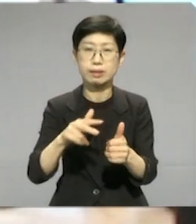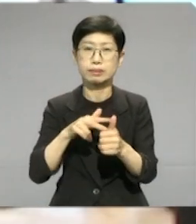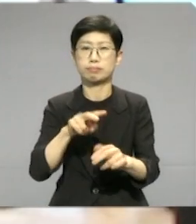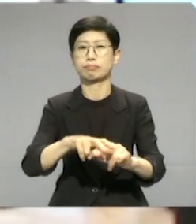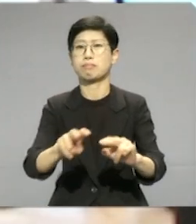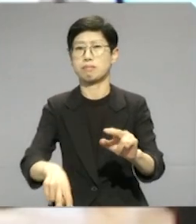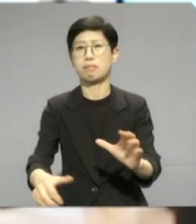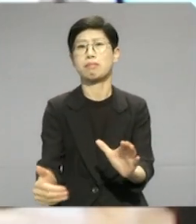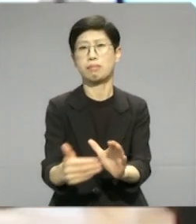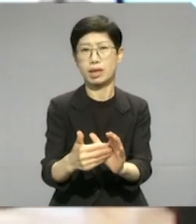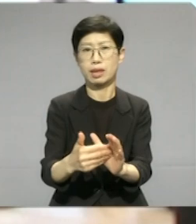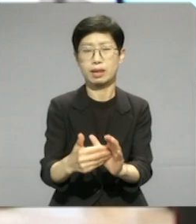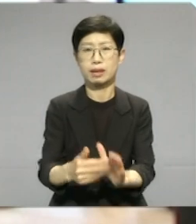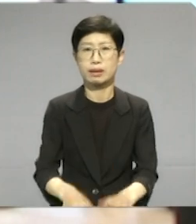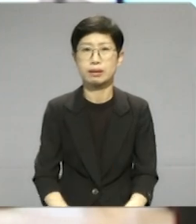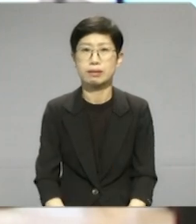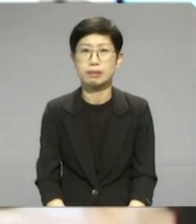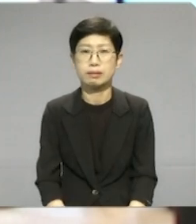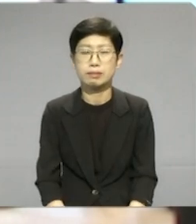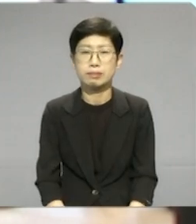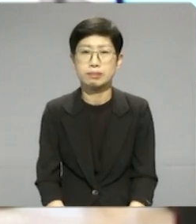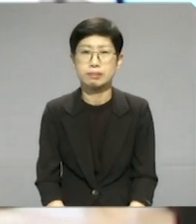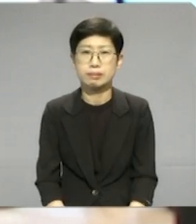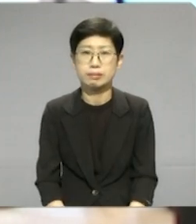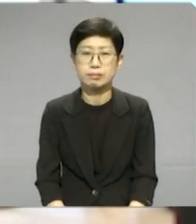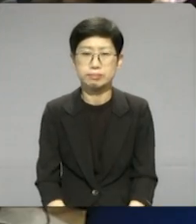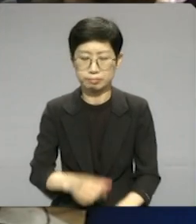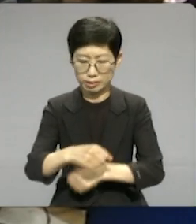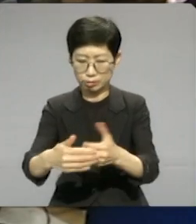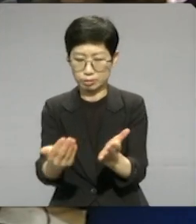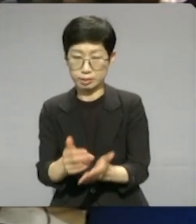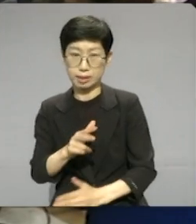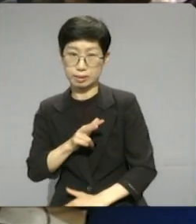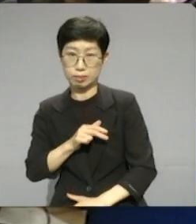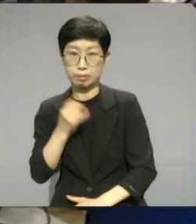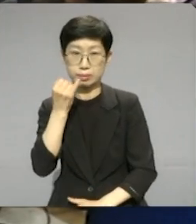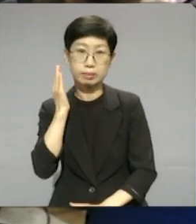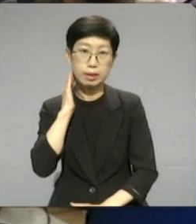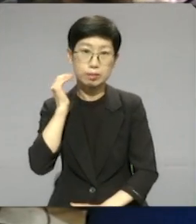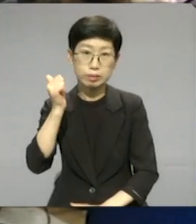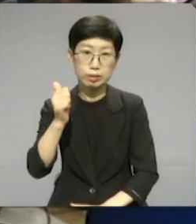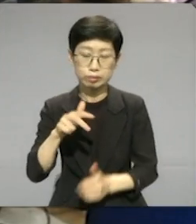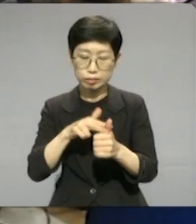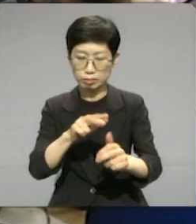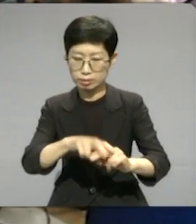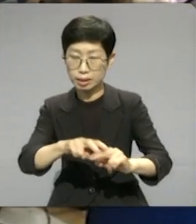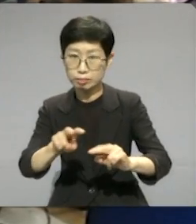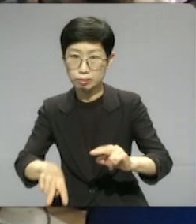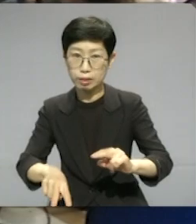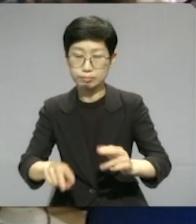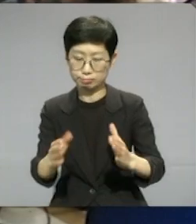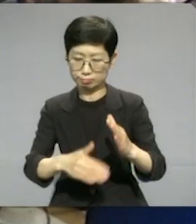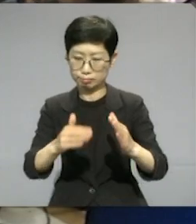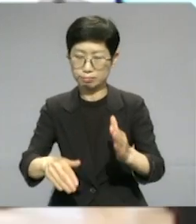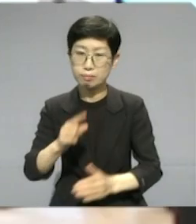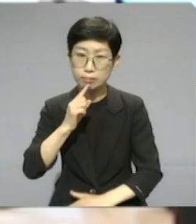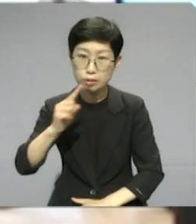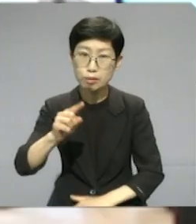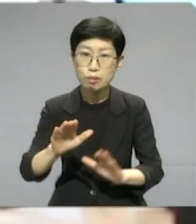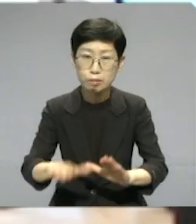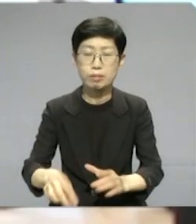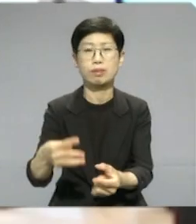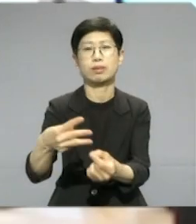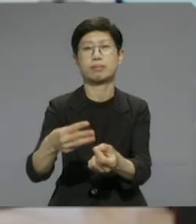조항이 없었지만 스스로 물러났습니다 민주당 의원이 바이든 대통의 대선후보를 공 한건 세